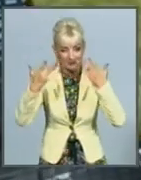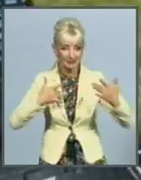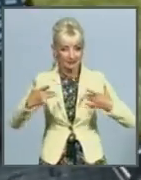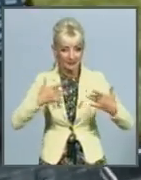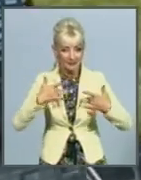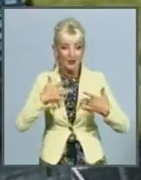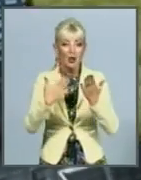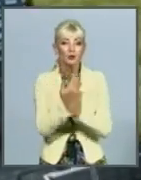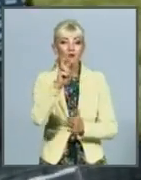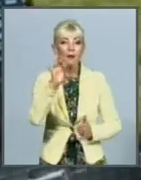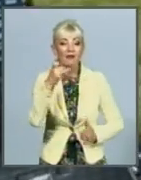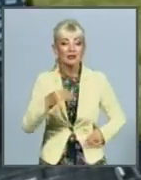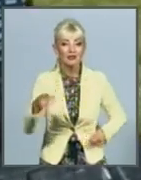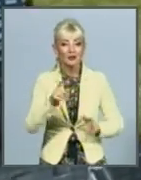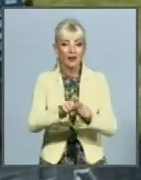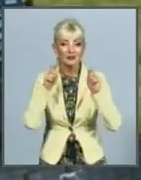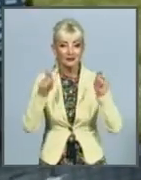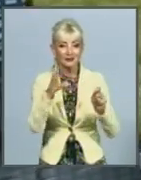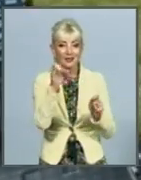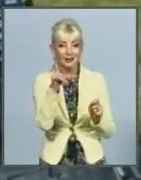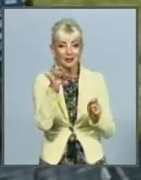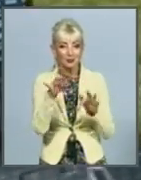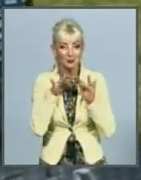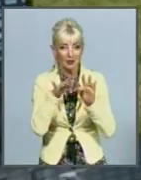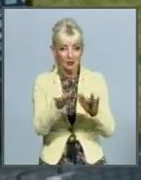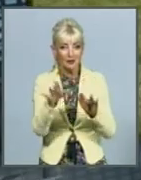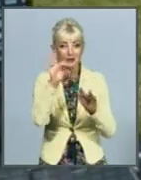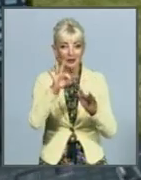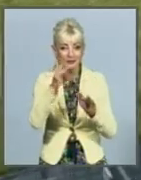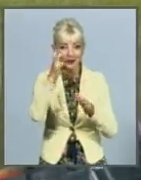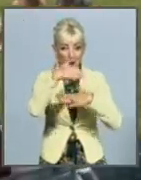У Новобуарському районі відкрився сезон заходів «Просто неба».